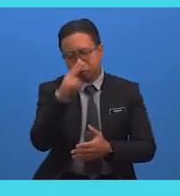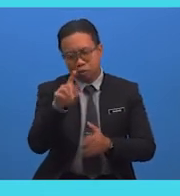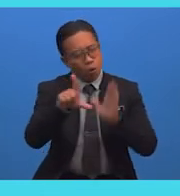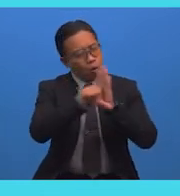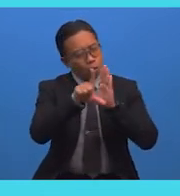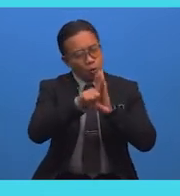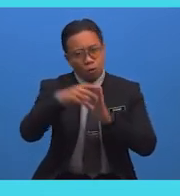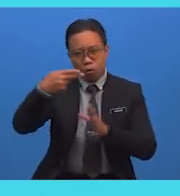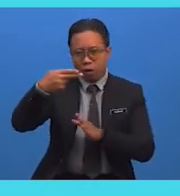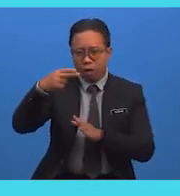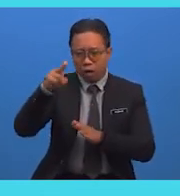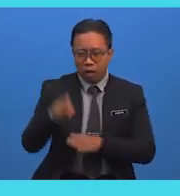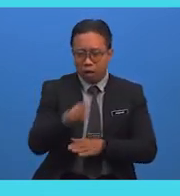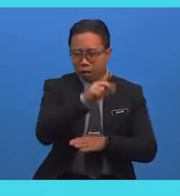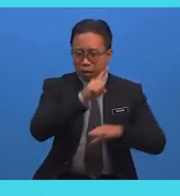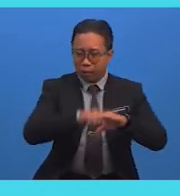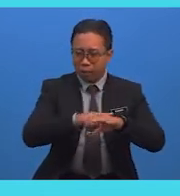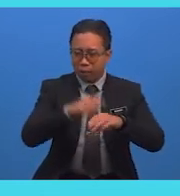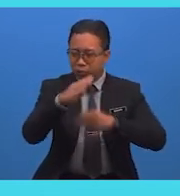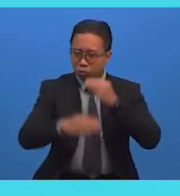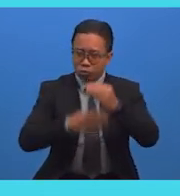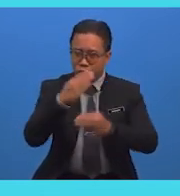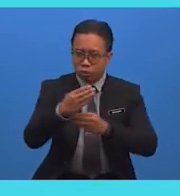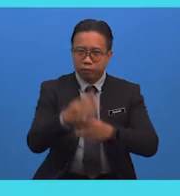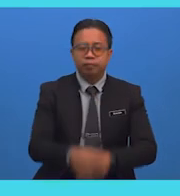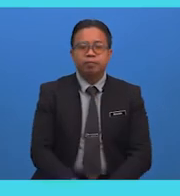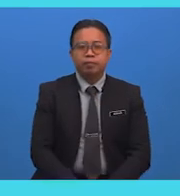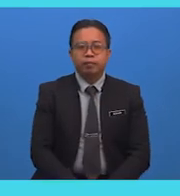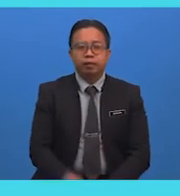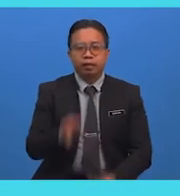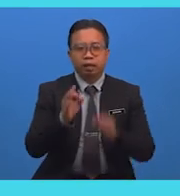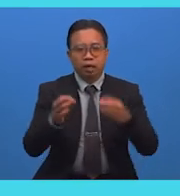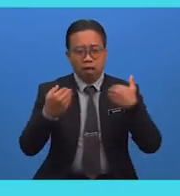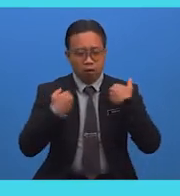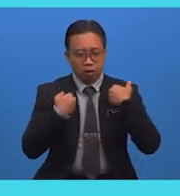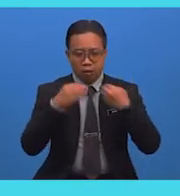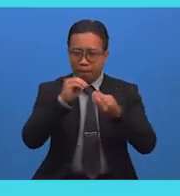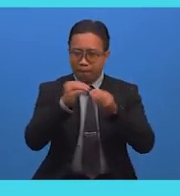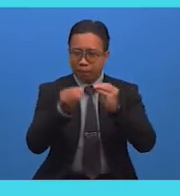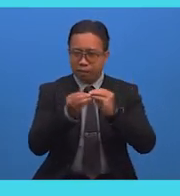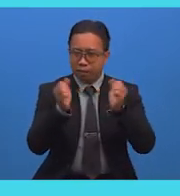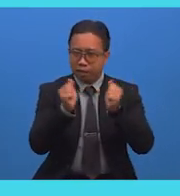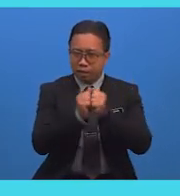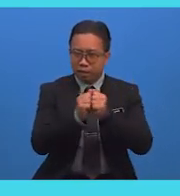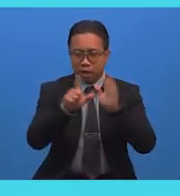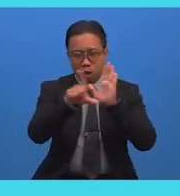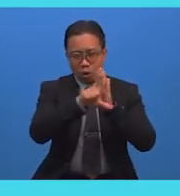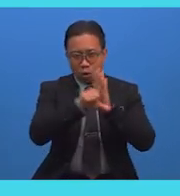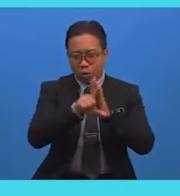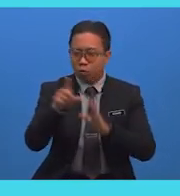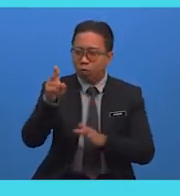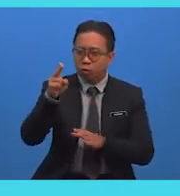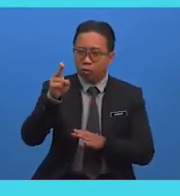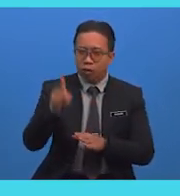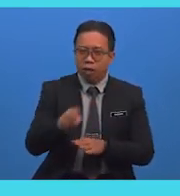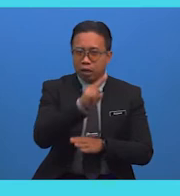logo halal yang ada pada bungkusan tersebut. Sekiranya ada masalah dengan logo halal tersebut,